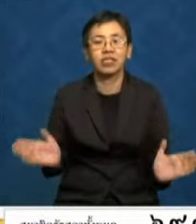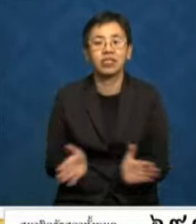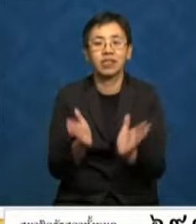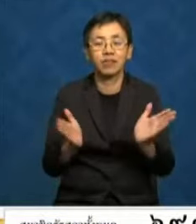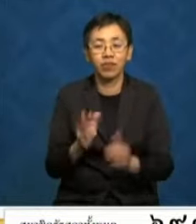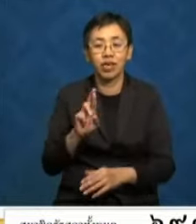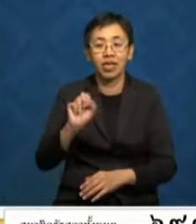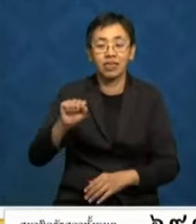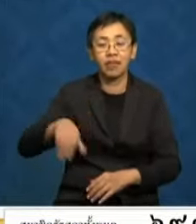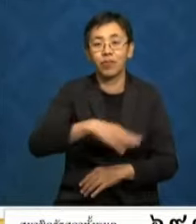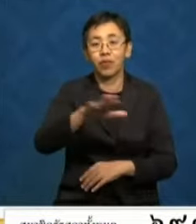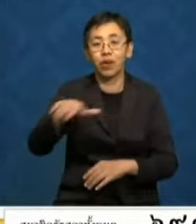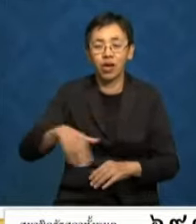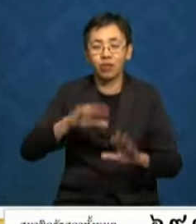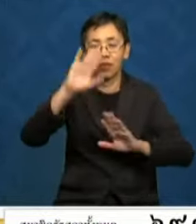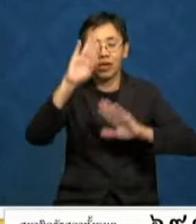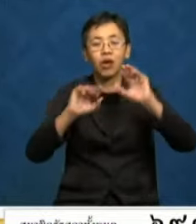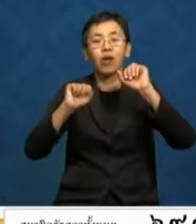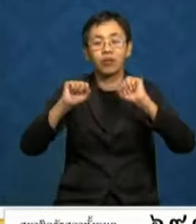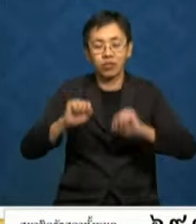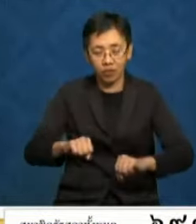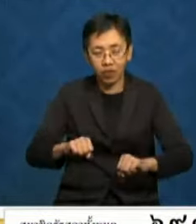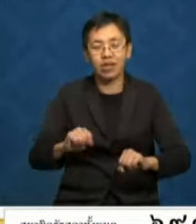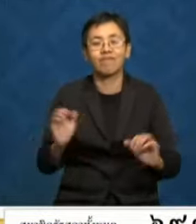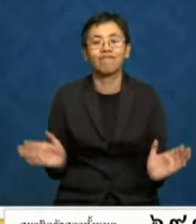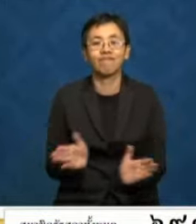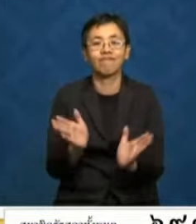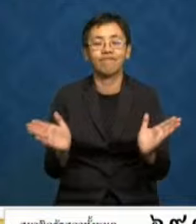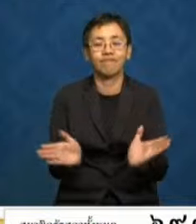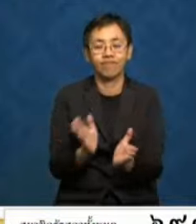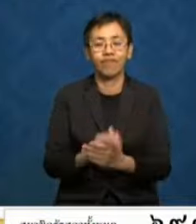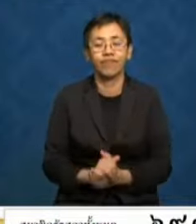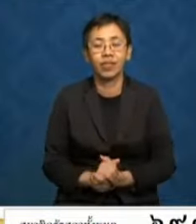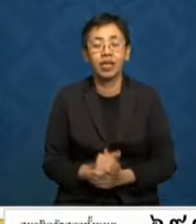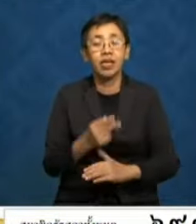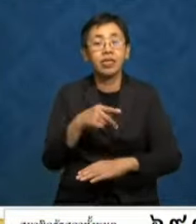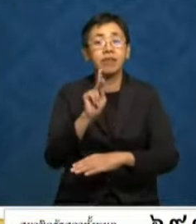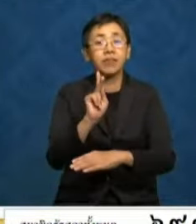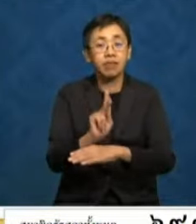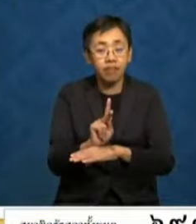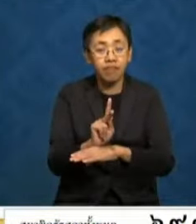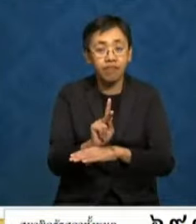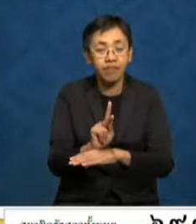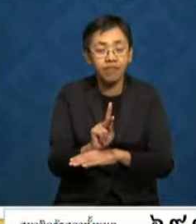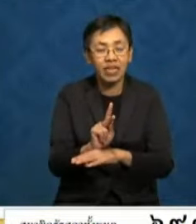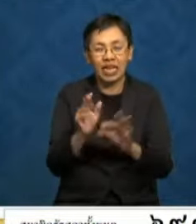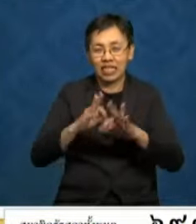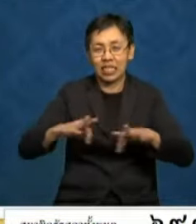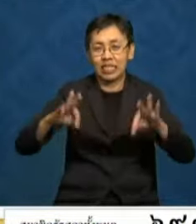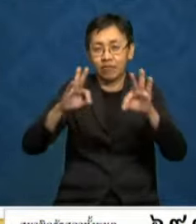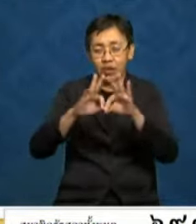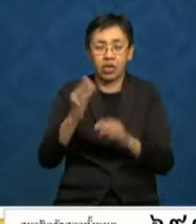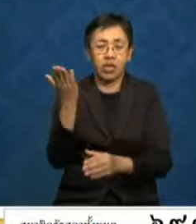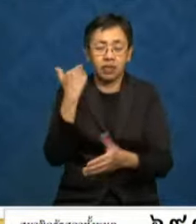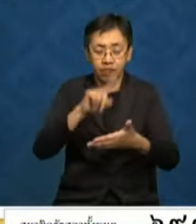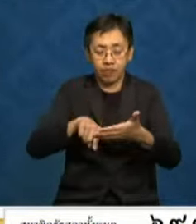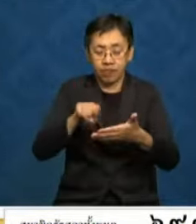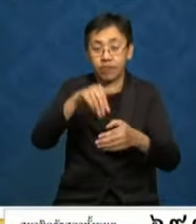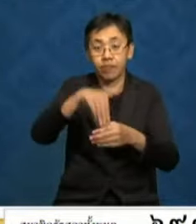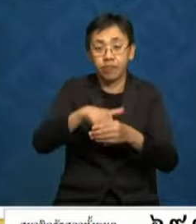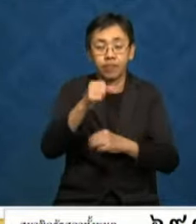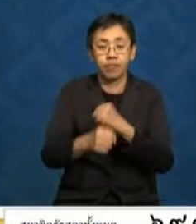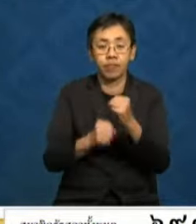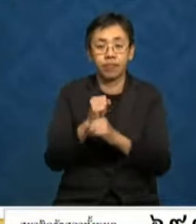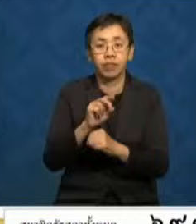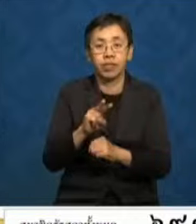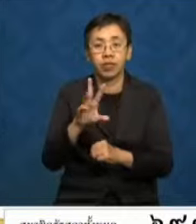ภานะครับสนับสนุนความตกลง PCA นี้และที่สำคัญครับท่านประธานในช่วงที่ผ่านมาหลังการเลือกตั้งปี66นะครับ